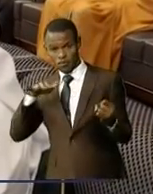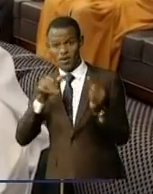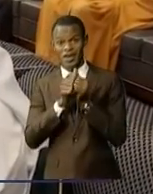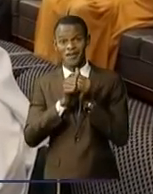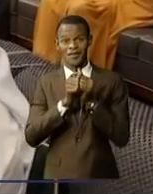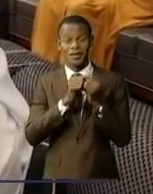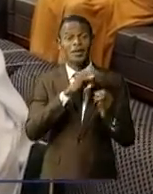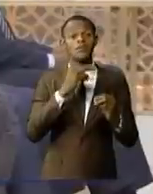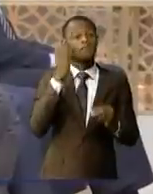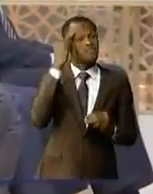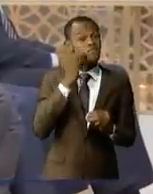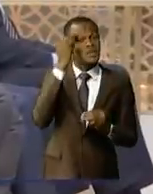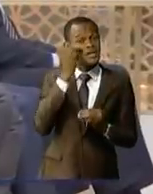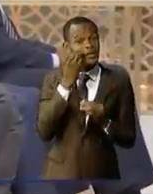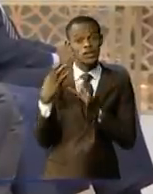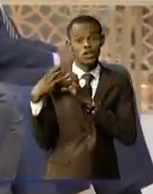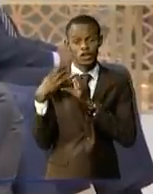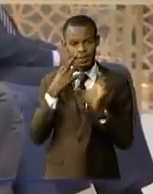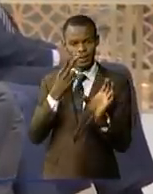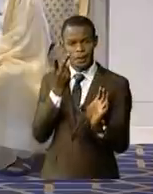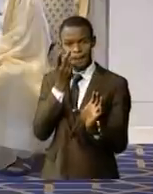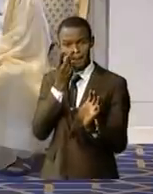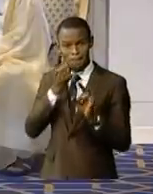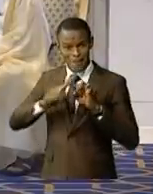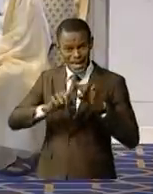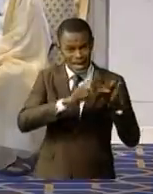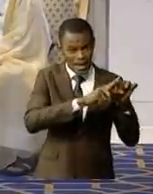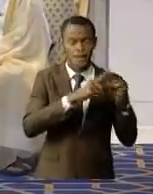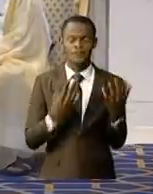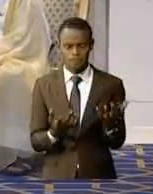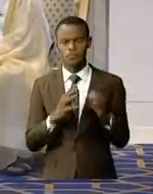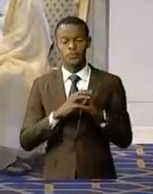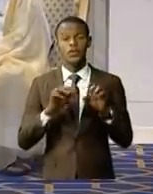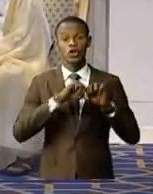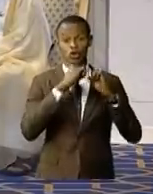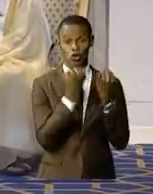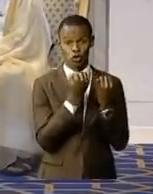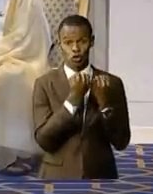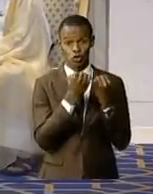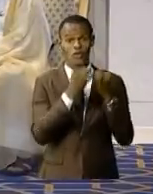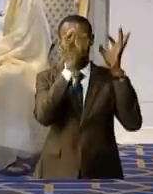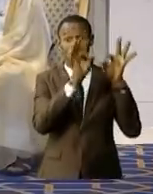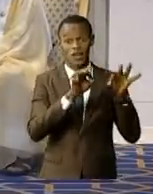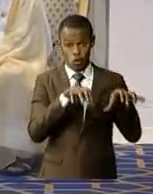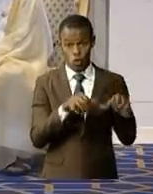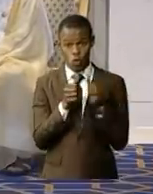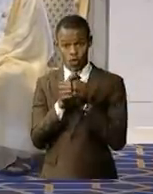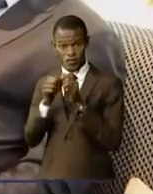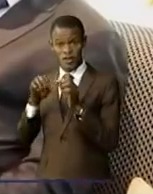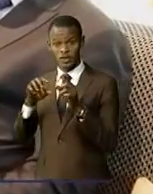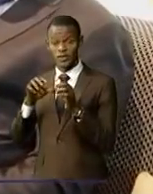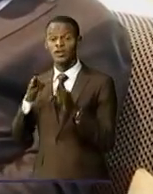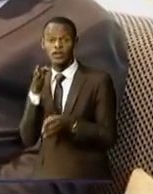République démocratique du Congo et enfin un accord entre la Chambre de commerce des Émirats Arabes Unis et la Fédération des entreprises du